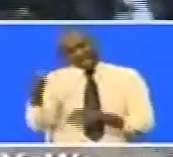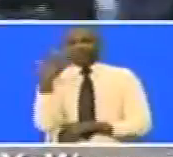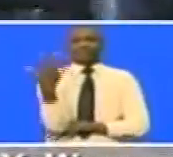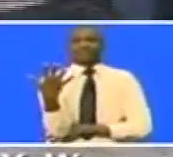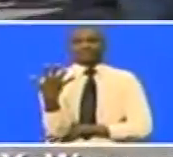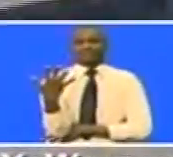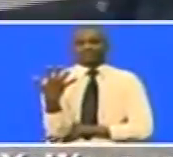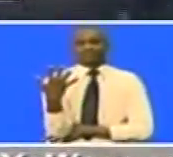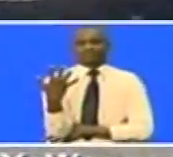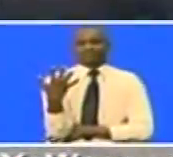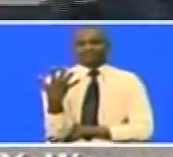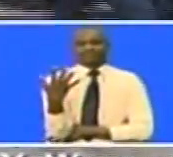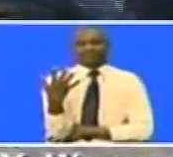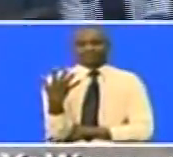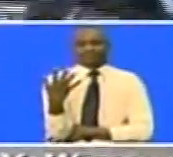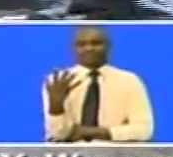watano.